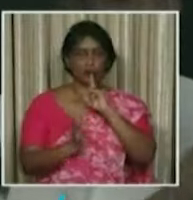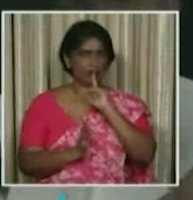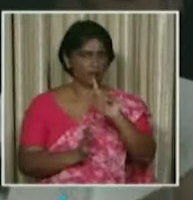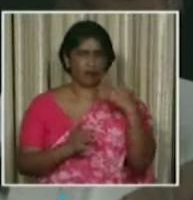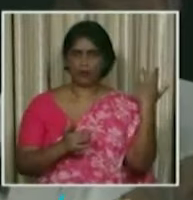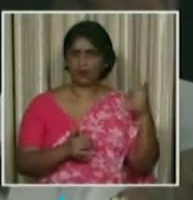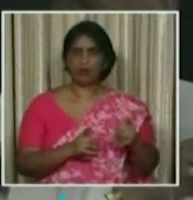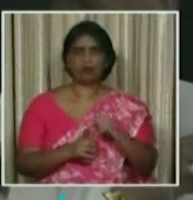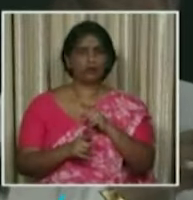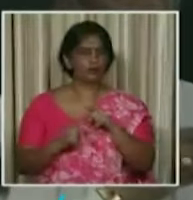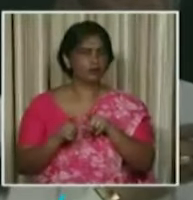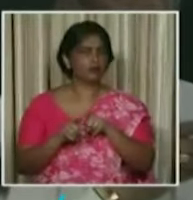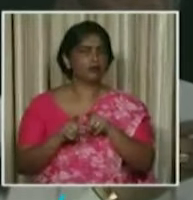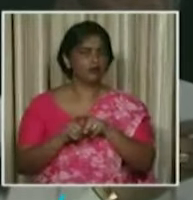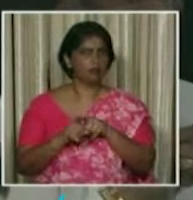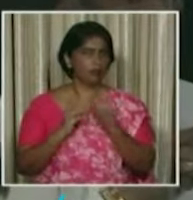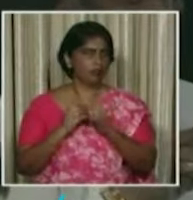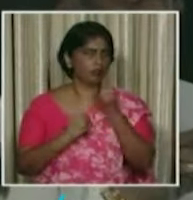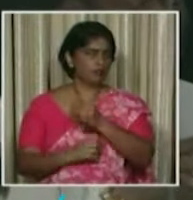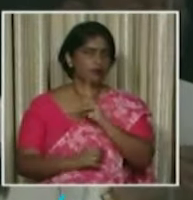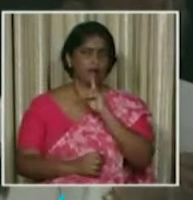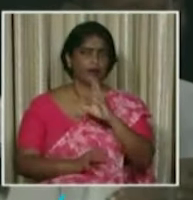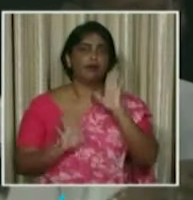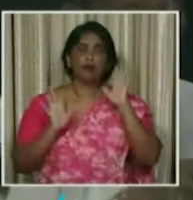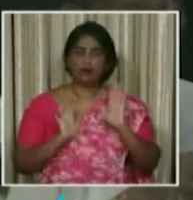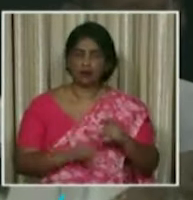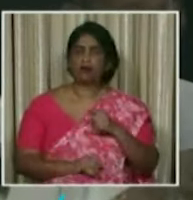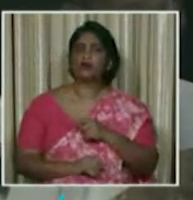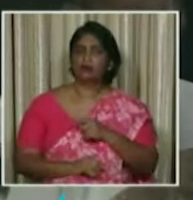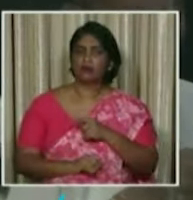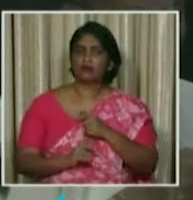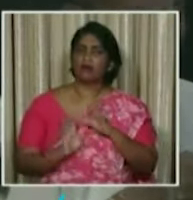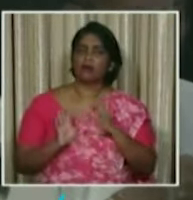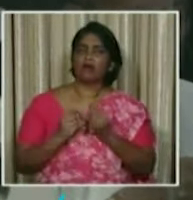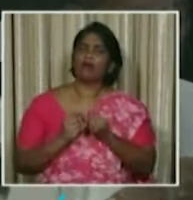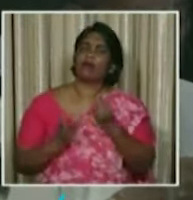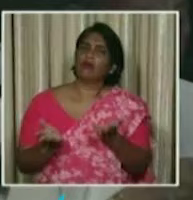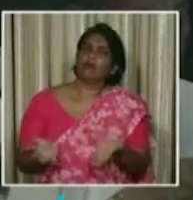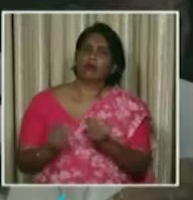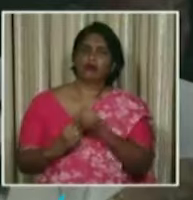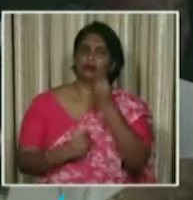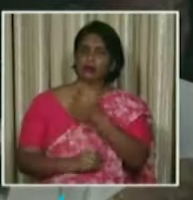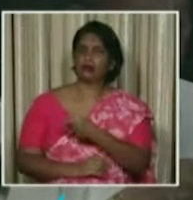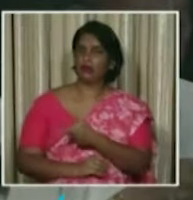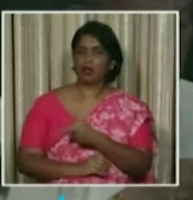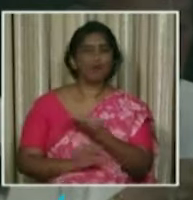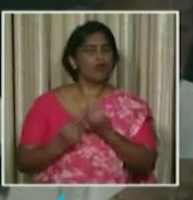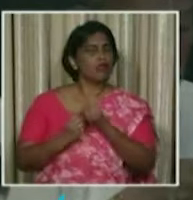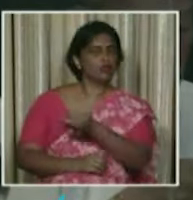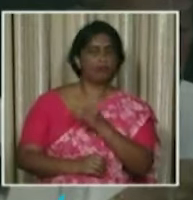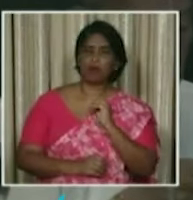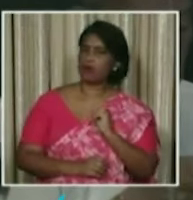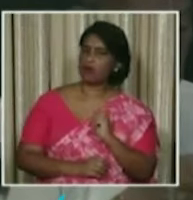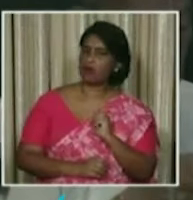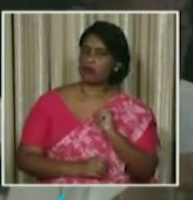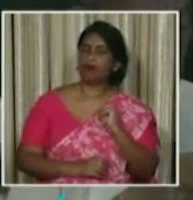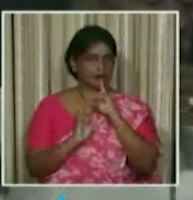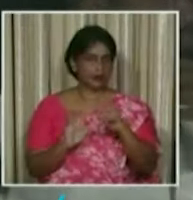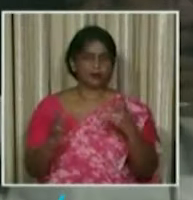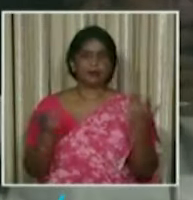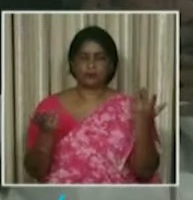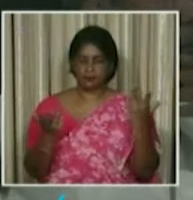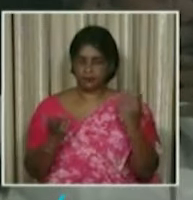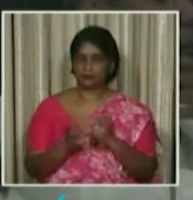වෙලාවෙත් exclusivity මේකට දෙන්න කියලා. නමුත් exclusivity දීලා තියෙනවා. එතකොට කොහොමද exclusivity දුන්නේ කියන එක සම්බන්ධයෙන් ගැටලුවක්